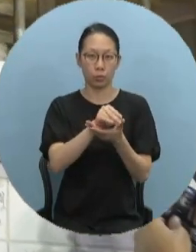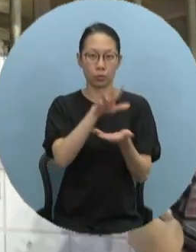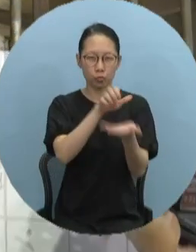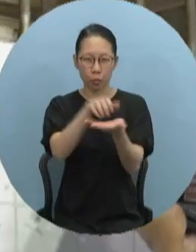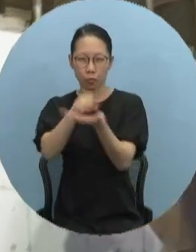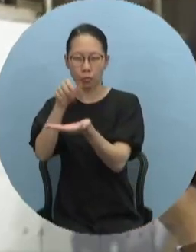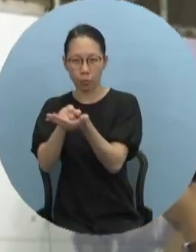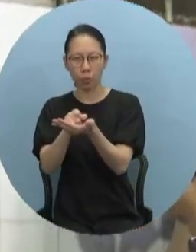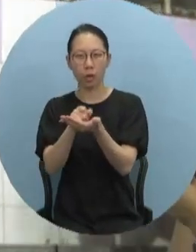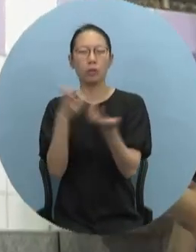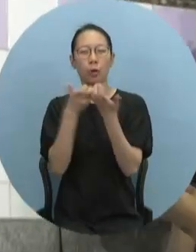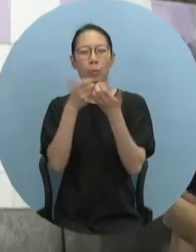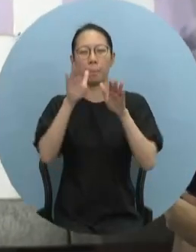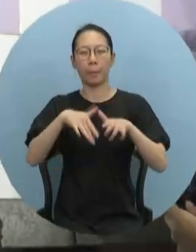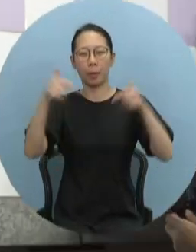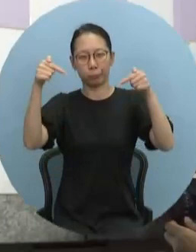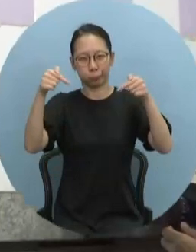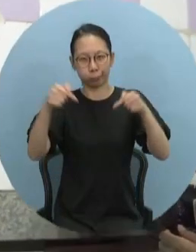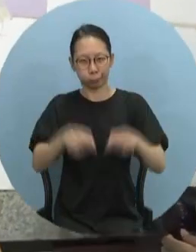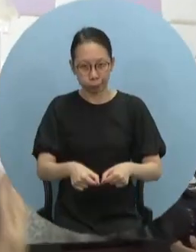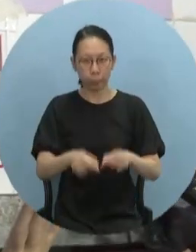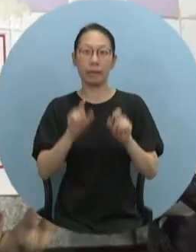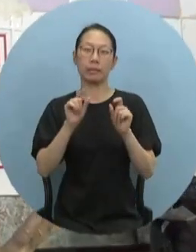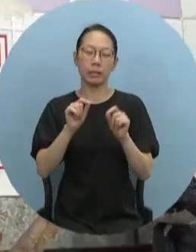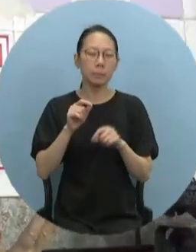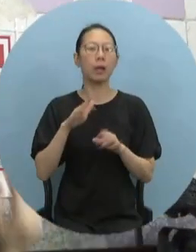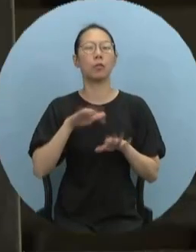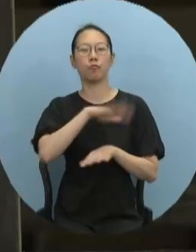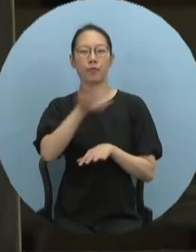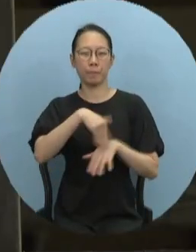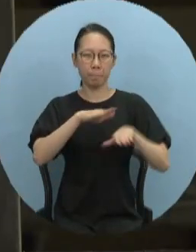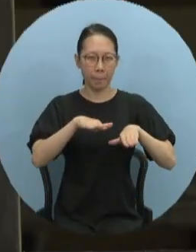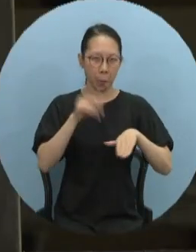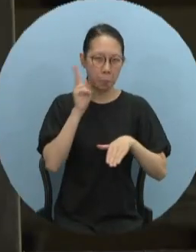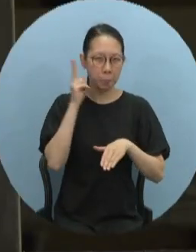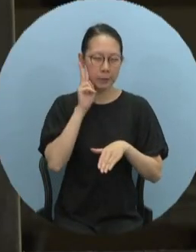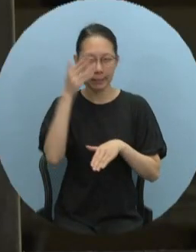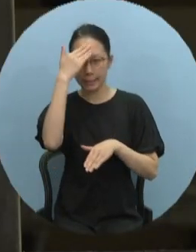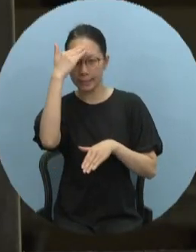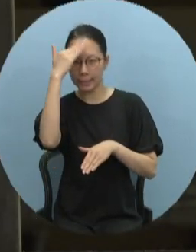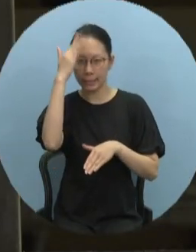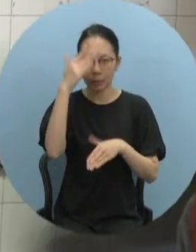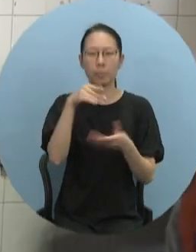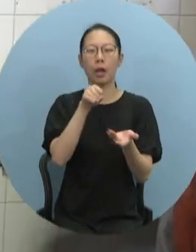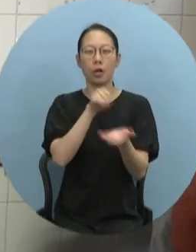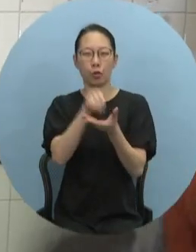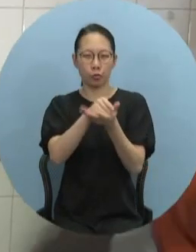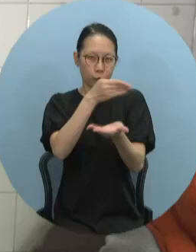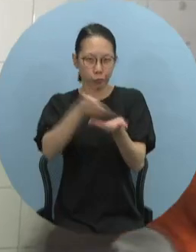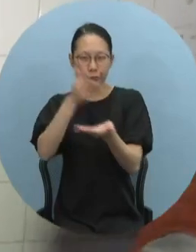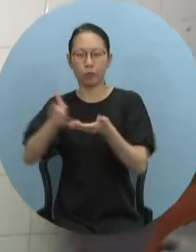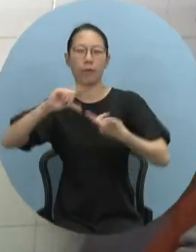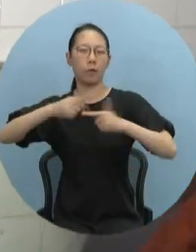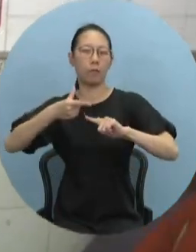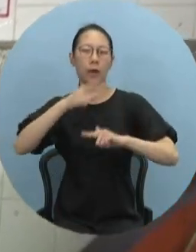開始喺度慢慢嘅下降。咁反映咧即係咧，我哋開始慢慢掌握得到點樣我哋去做滅鼠嘅方法咧，